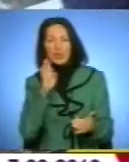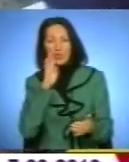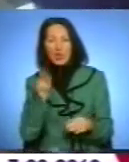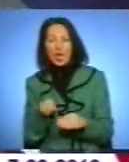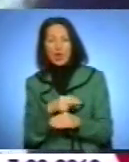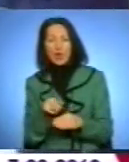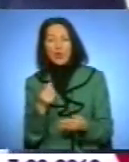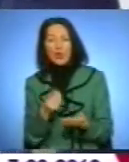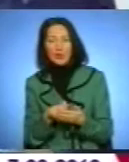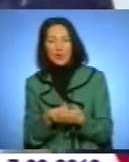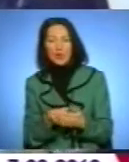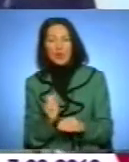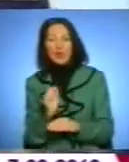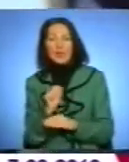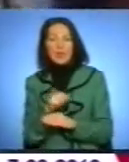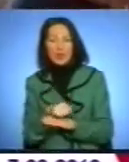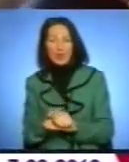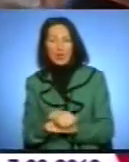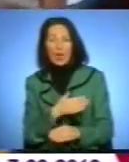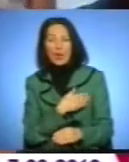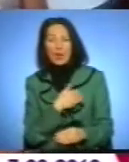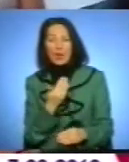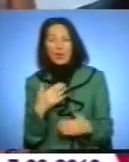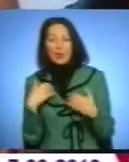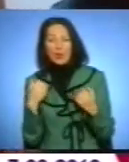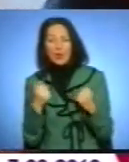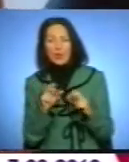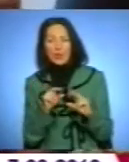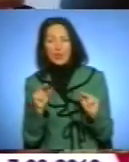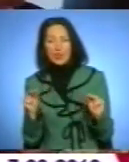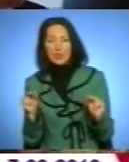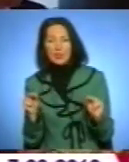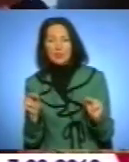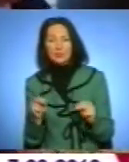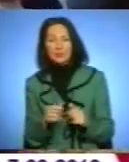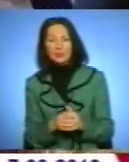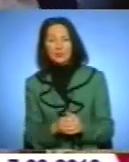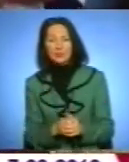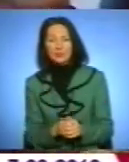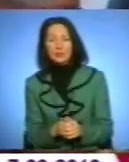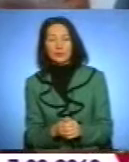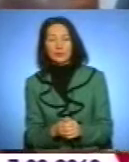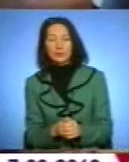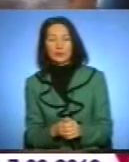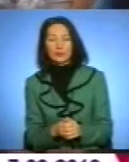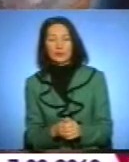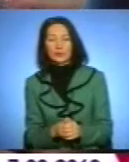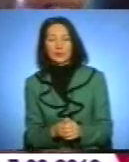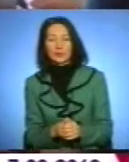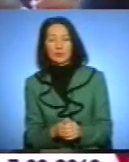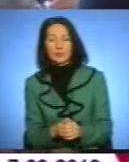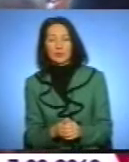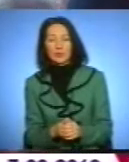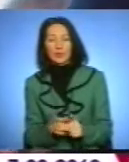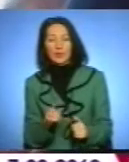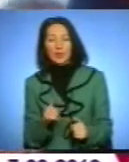фінансово. Низький уклін. Бажаю вам здоров'я, щастя. Дуже вам дякую. А ви ваші